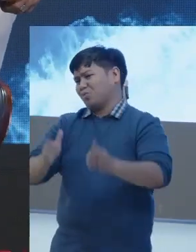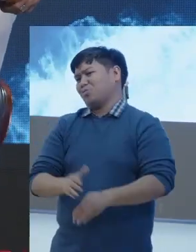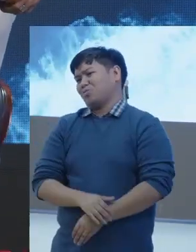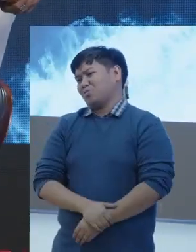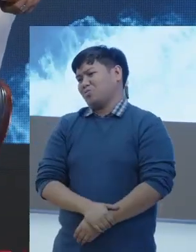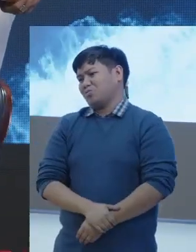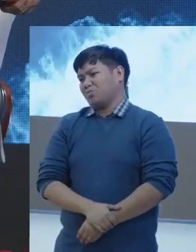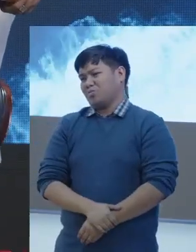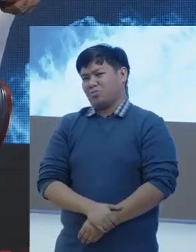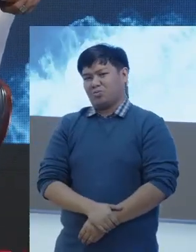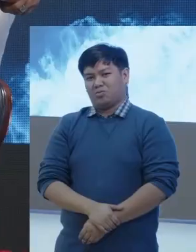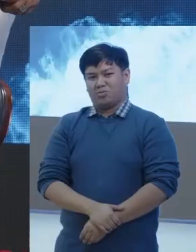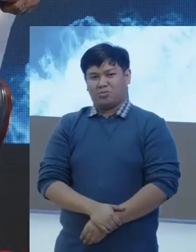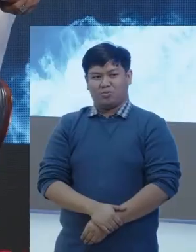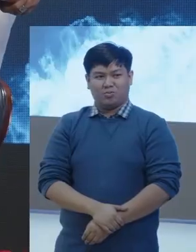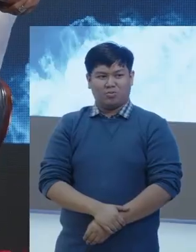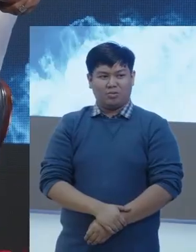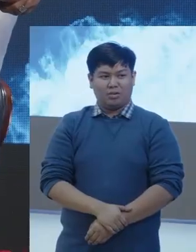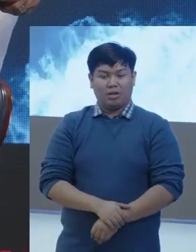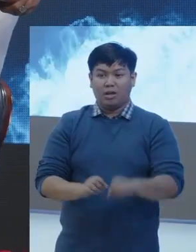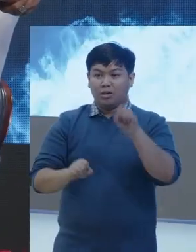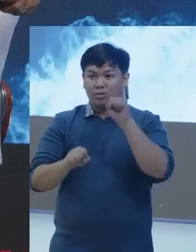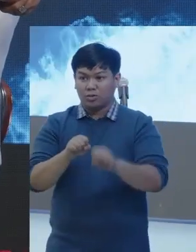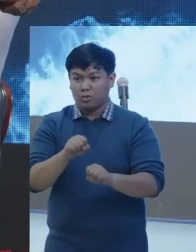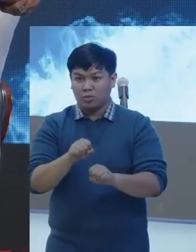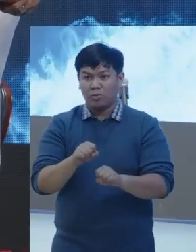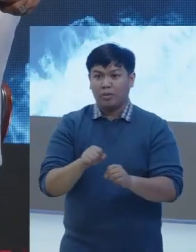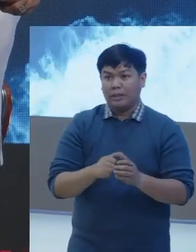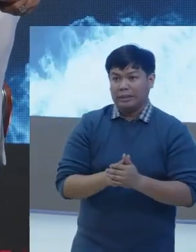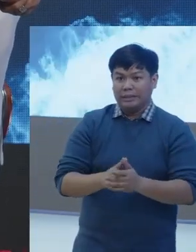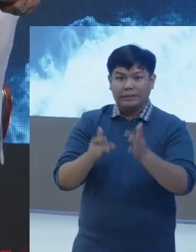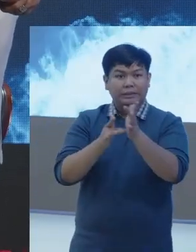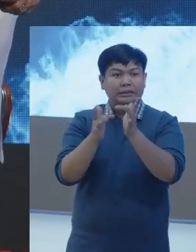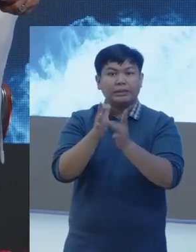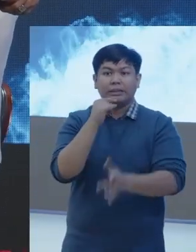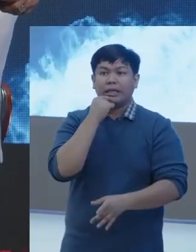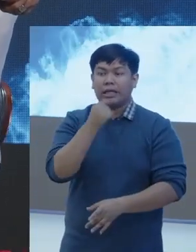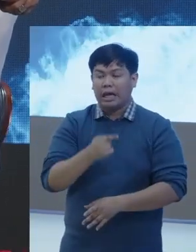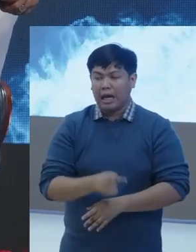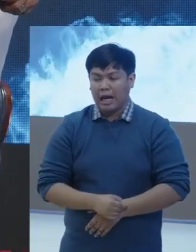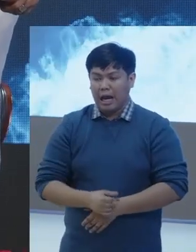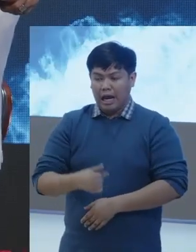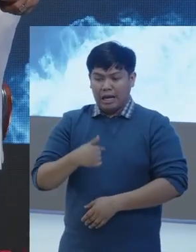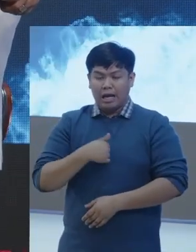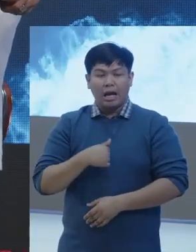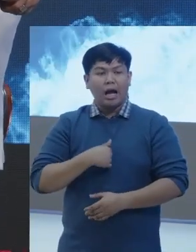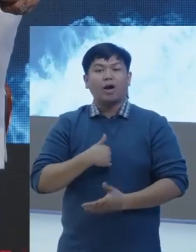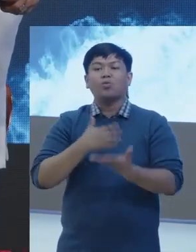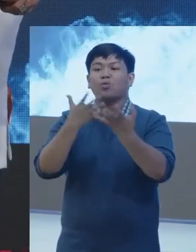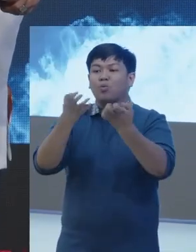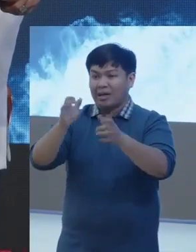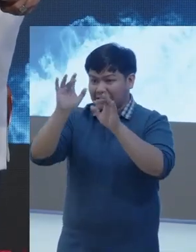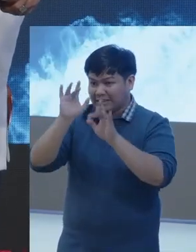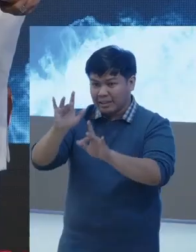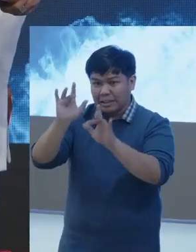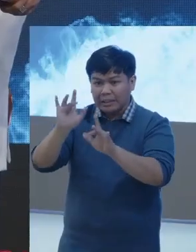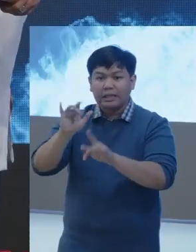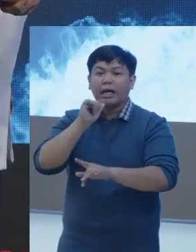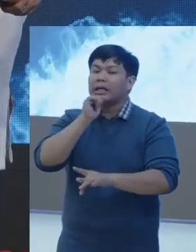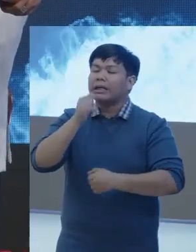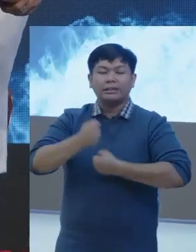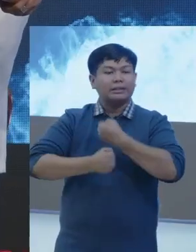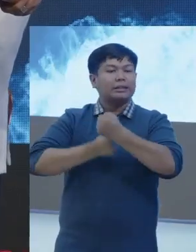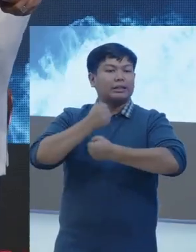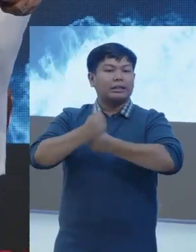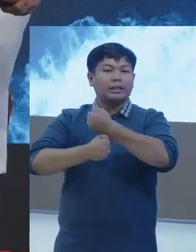Kaya ang sabi niya, go and learn what this means. I desire mercy and not sacrifice,